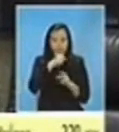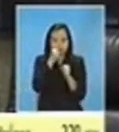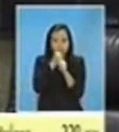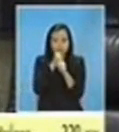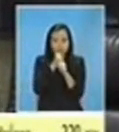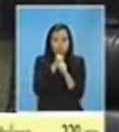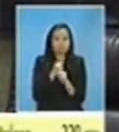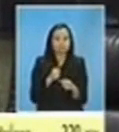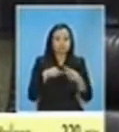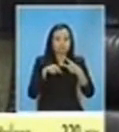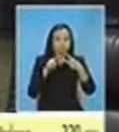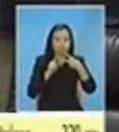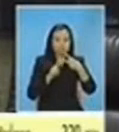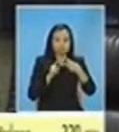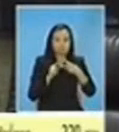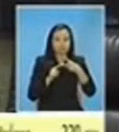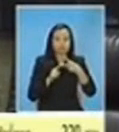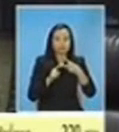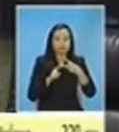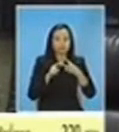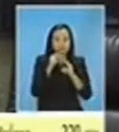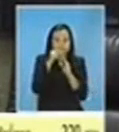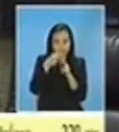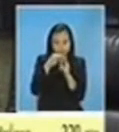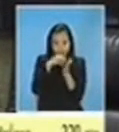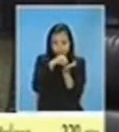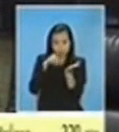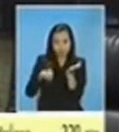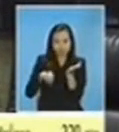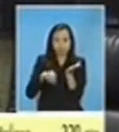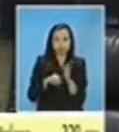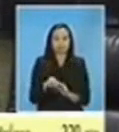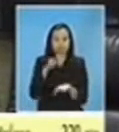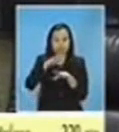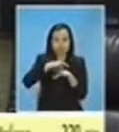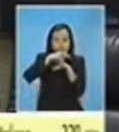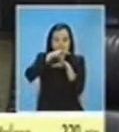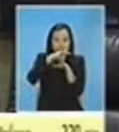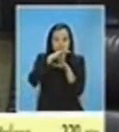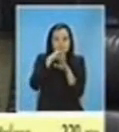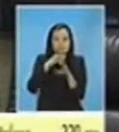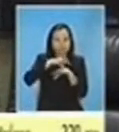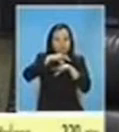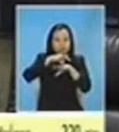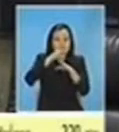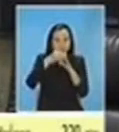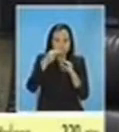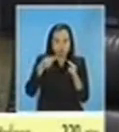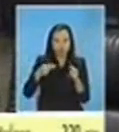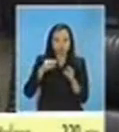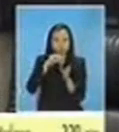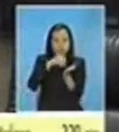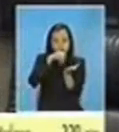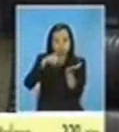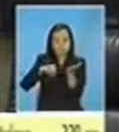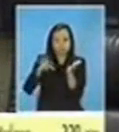จบ พ้นจากตำแหน่งไปวันหนึ่งอีกวันหนึ่งชี้มูลอ่ะมัน ใช ่คือขำกากนะ คือมันตั้งแต่แบบเป็นการพิจารณารวมคดีเข้